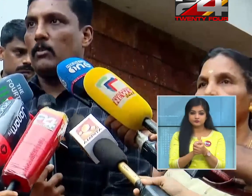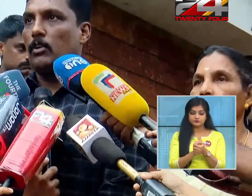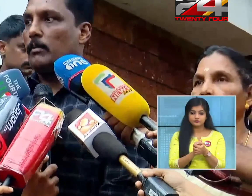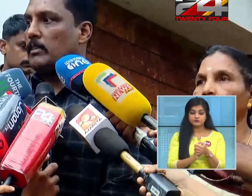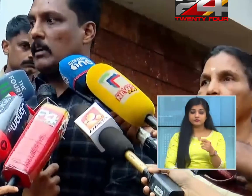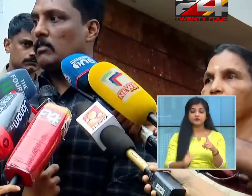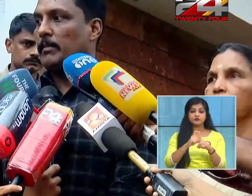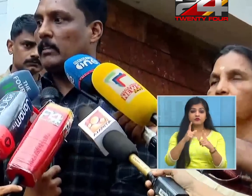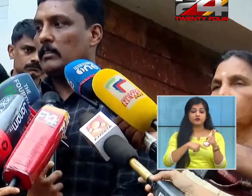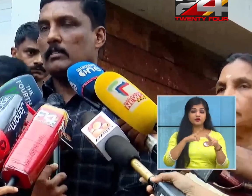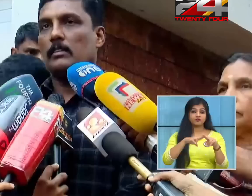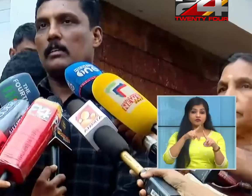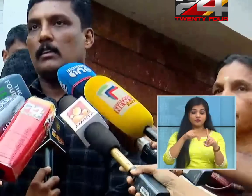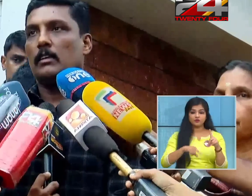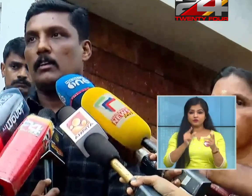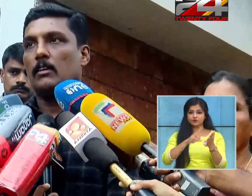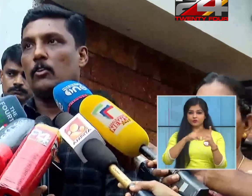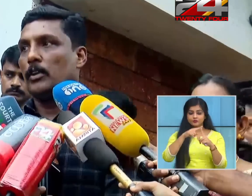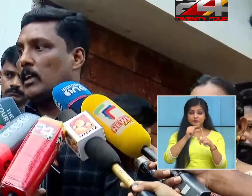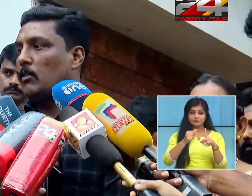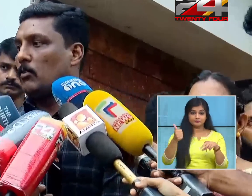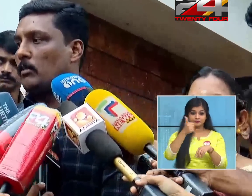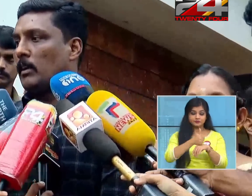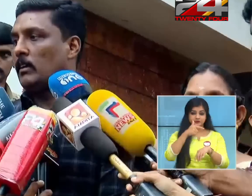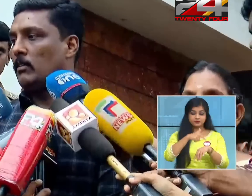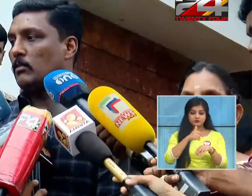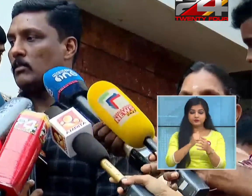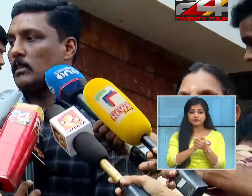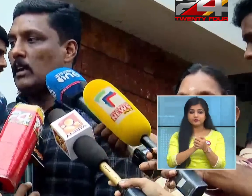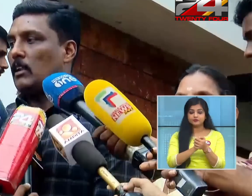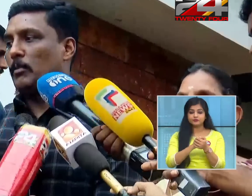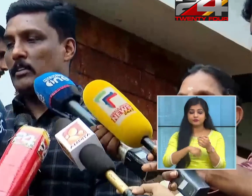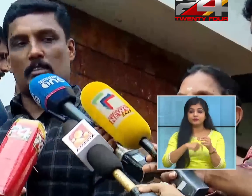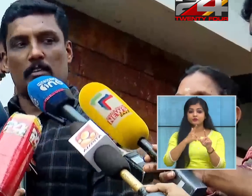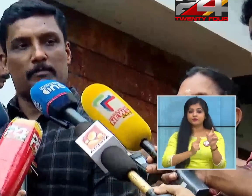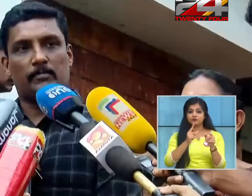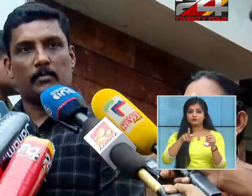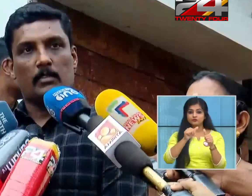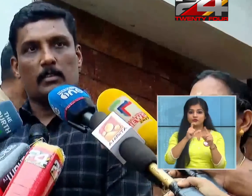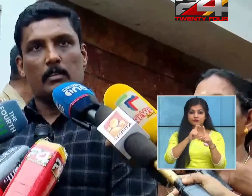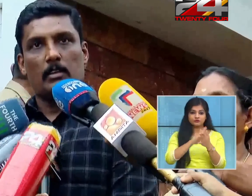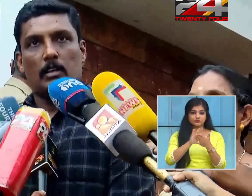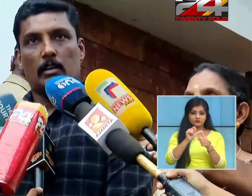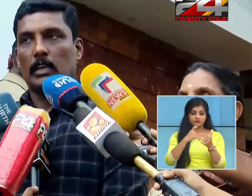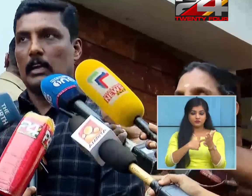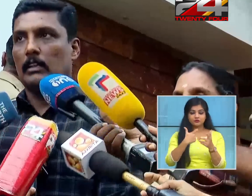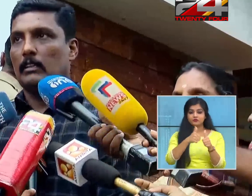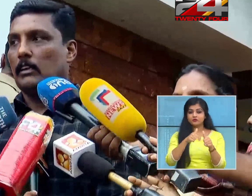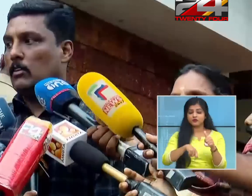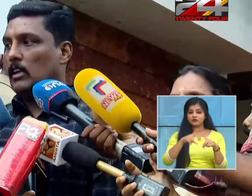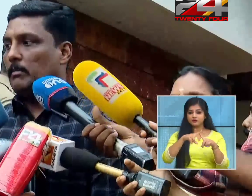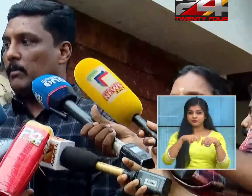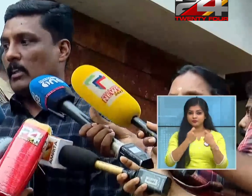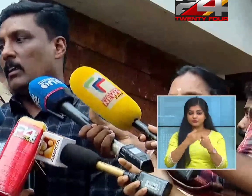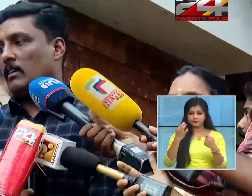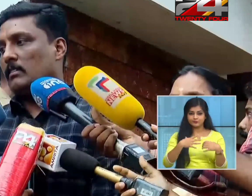ഡിവൈഎഫ്ഐയുടെ യൂണിറ്റ് പ്രസിഡന്റ് ആവുന്ന സമയത്ത് യുവതാര കോട്ടൂളി എന്ന് പറഞ്ഞിട്ടുള്ള ഒരു സംഘടന രൂപീകരിച്ചിട്ടുണ്ട്. ആ സംഘടന നടത്തിയിട്ടുള്ള